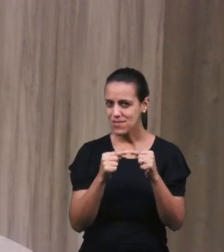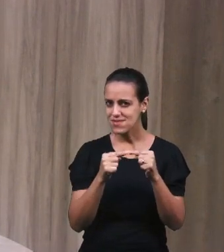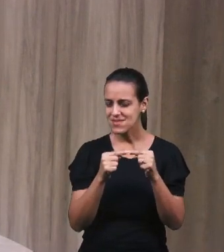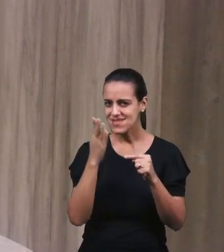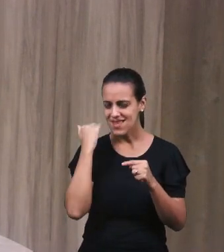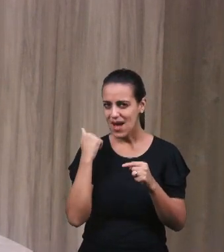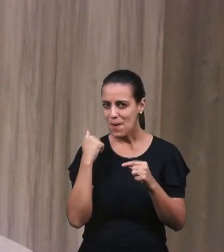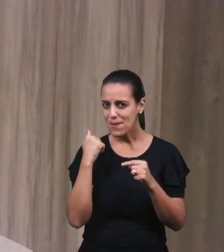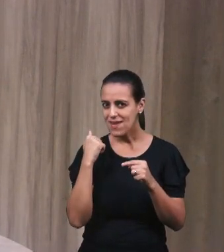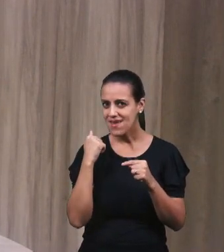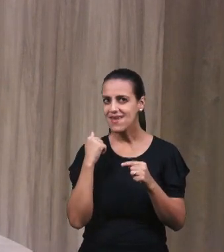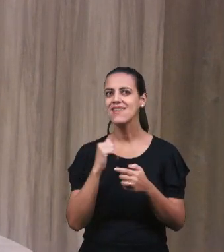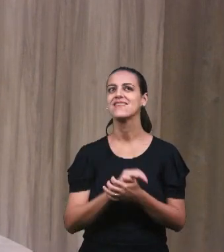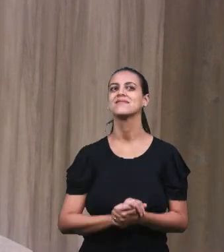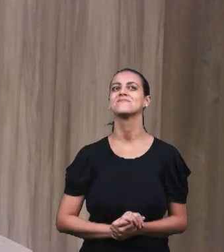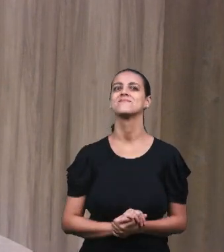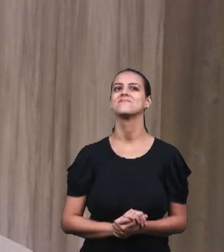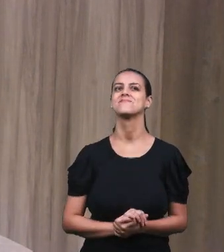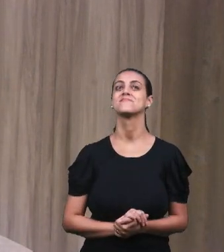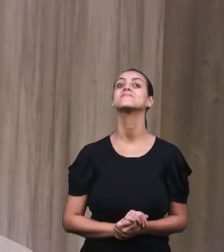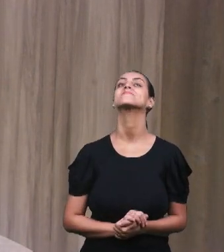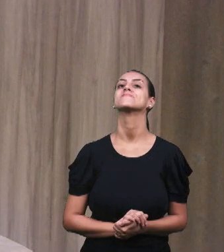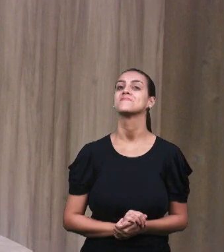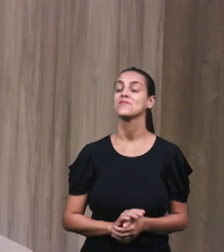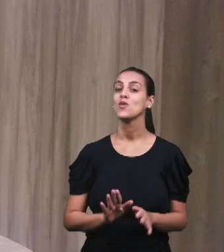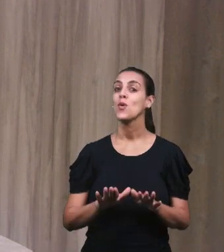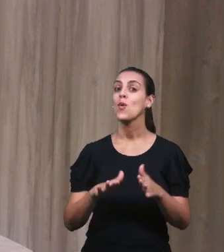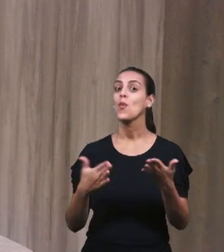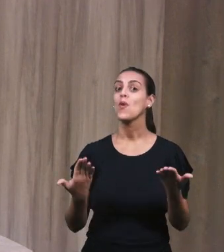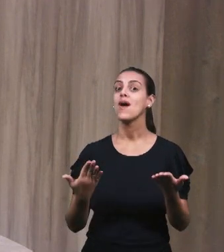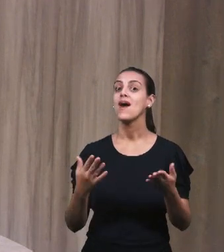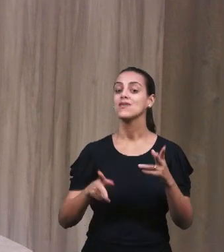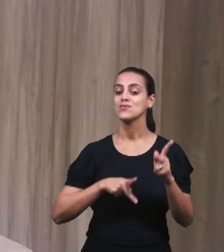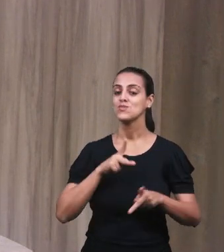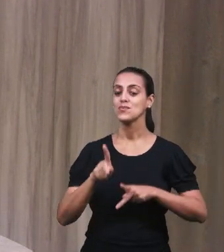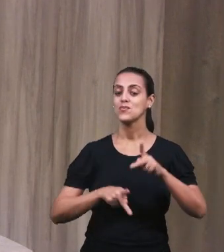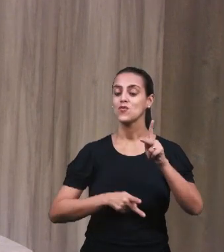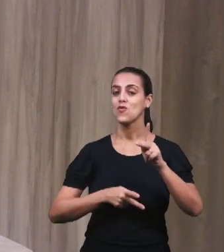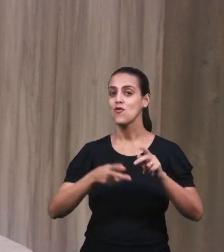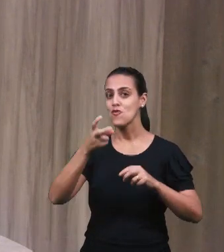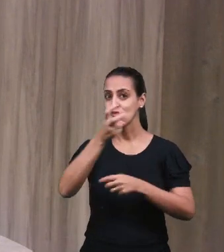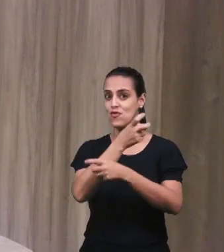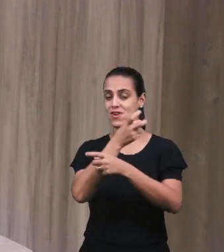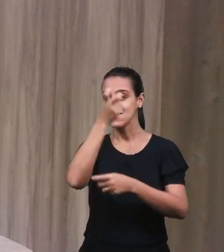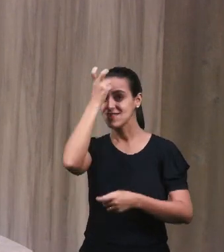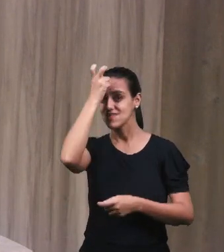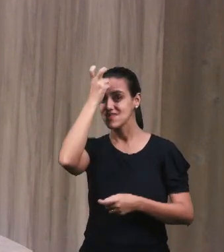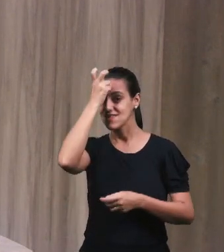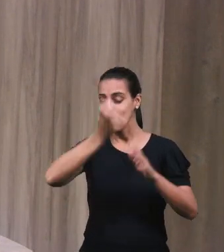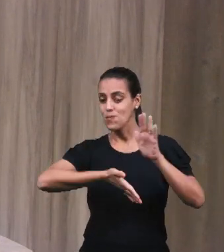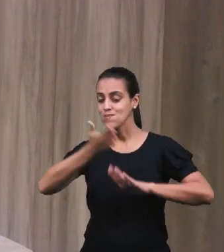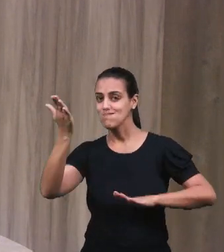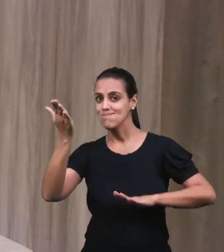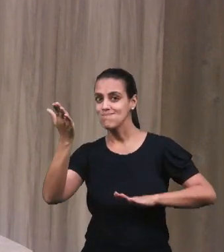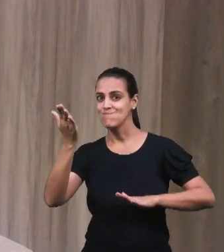voir. Oui, c'est quand Israël a quitté l'Égypte.